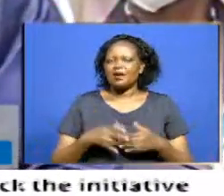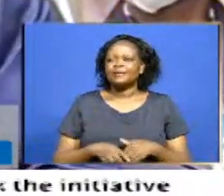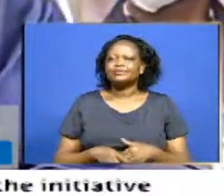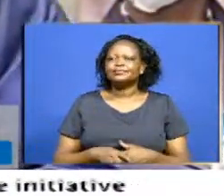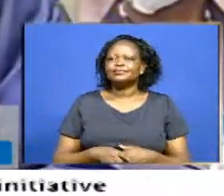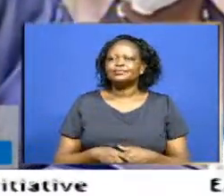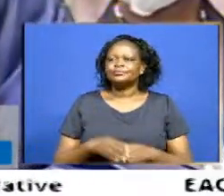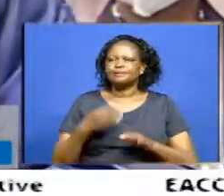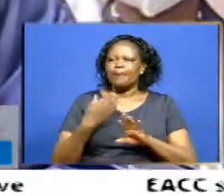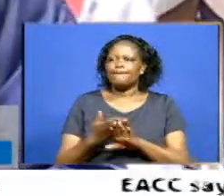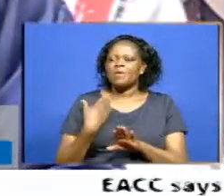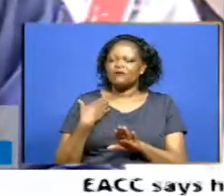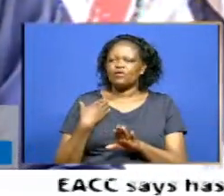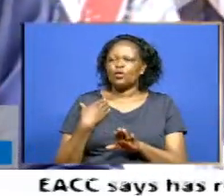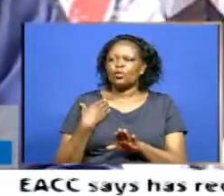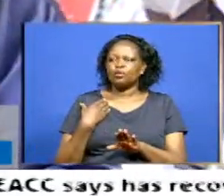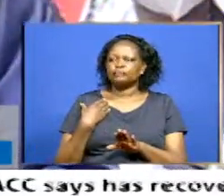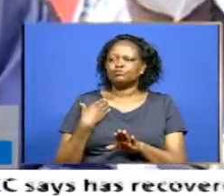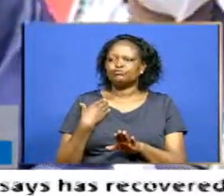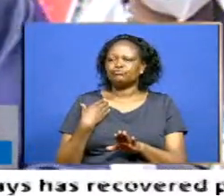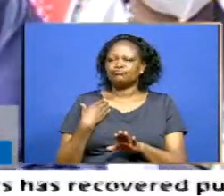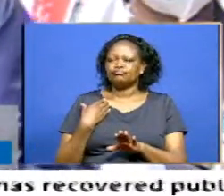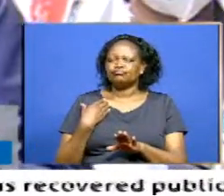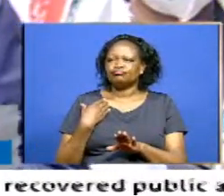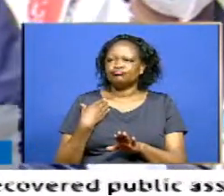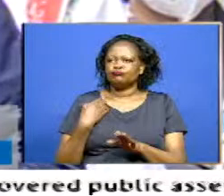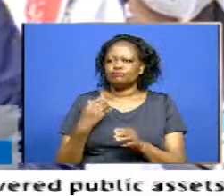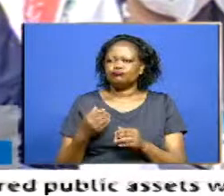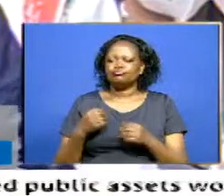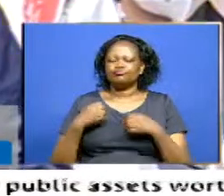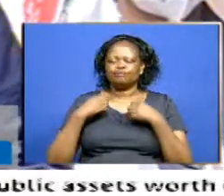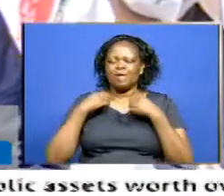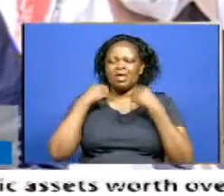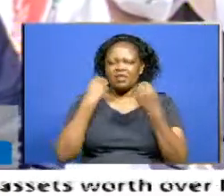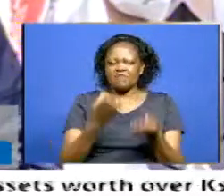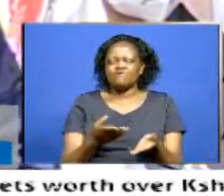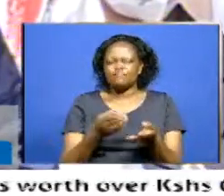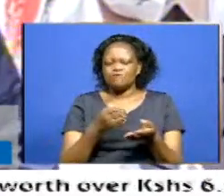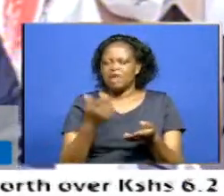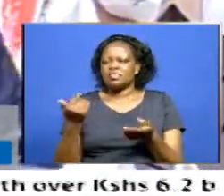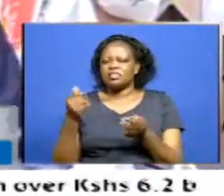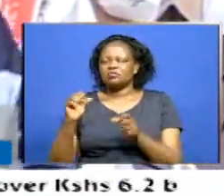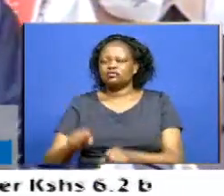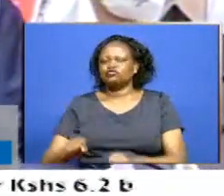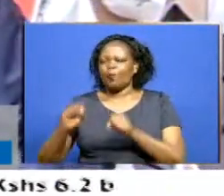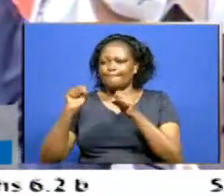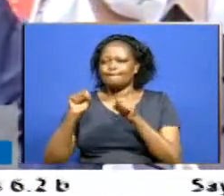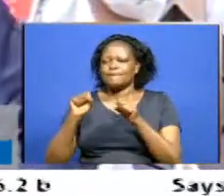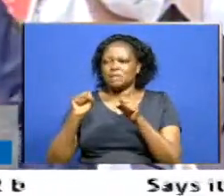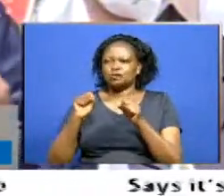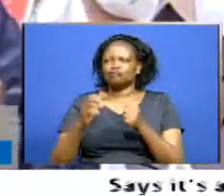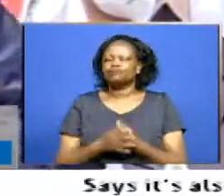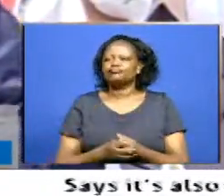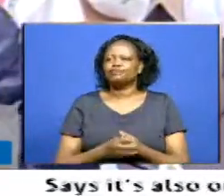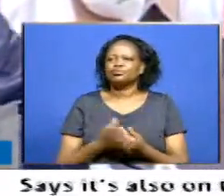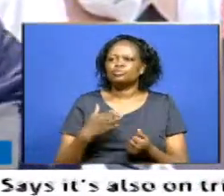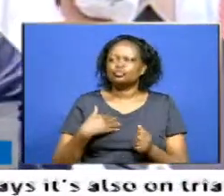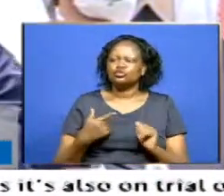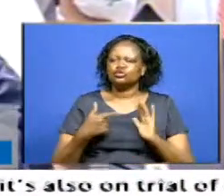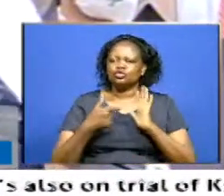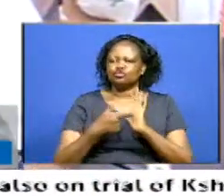Sasa kabla sijapatia kocha yangu, tunataka kuonyesha ya kwamba kila kitu iko